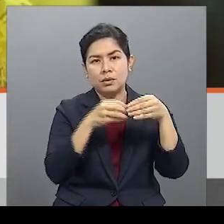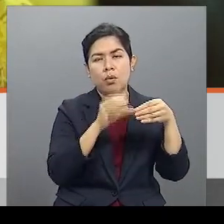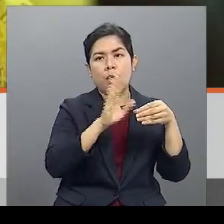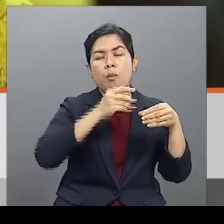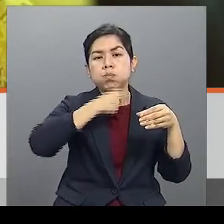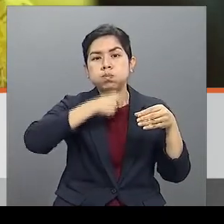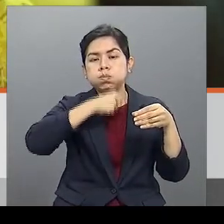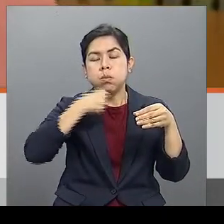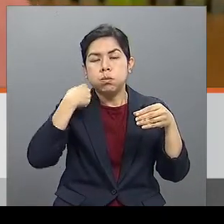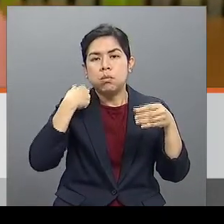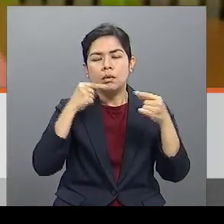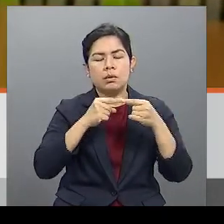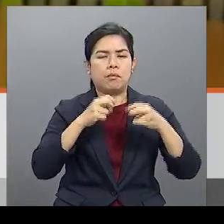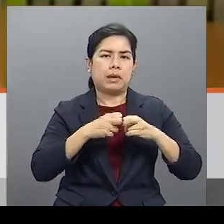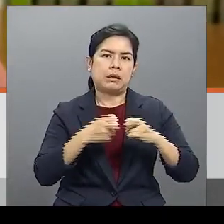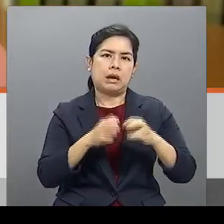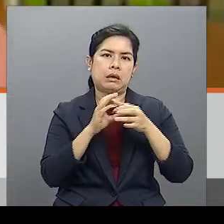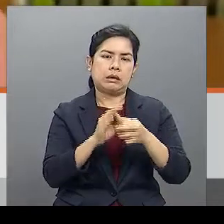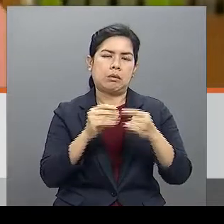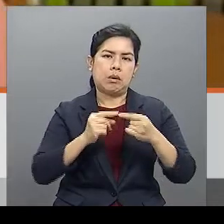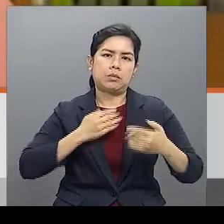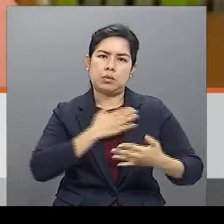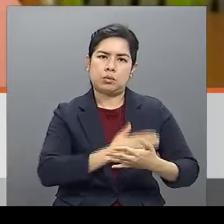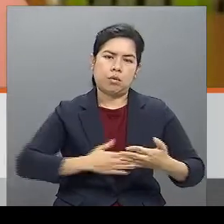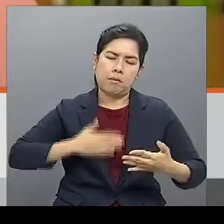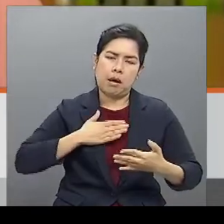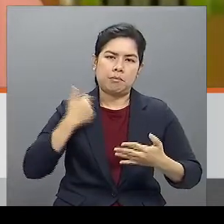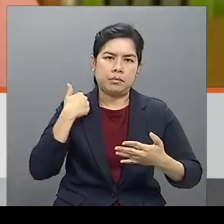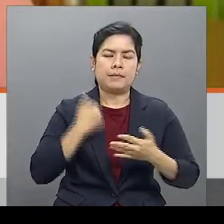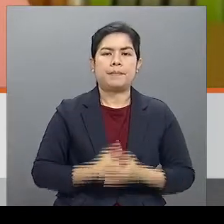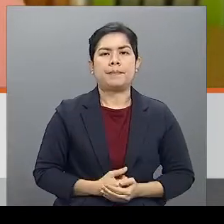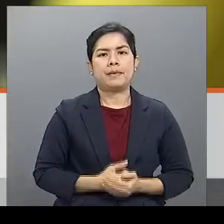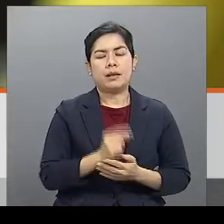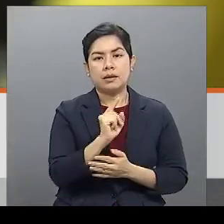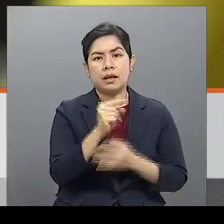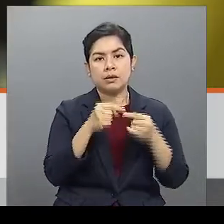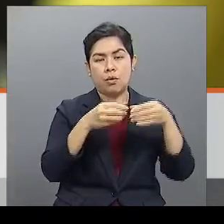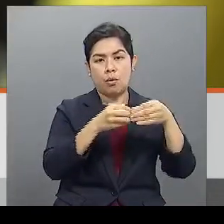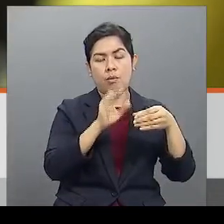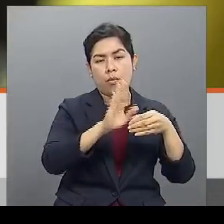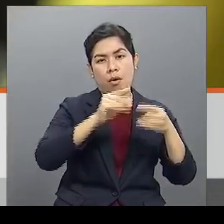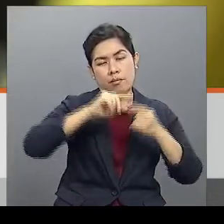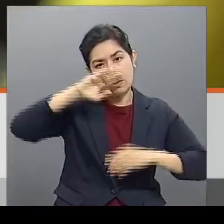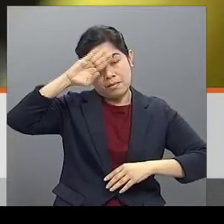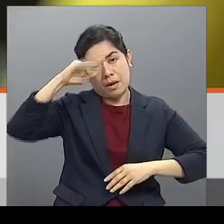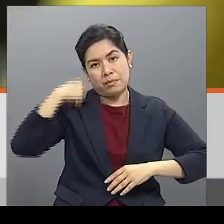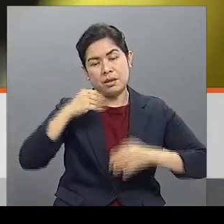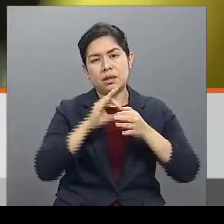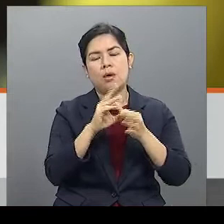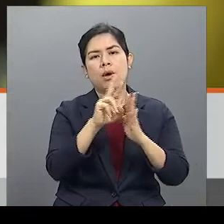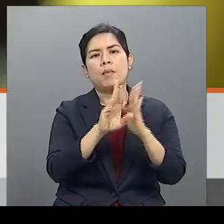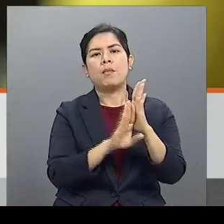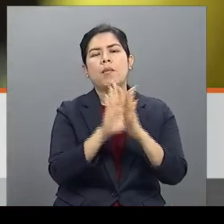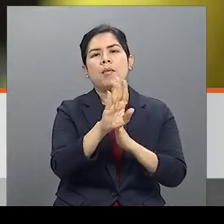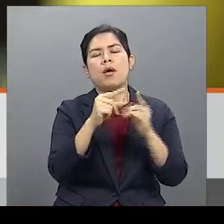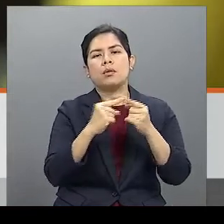ผลกระทบหากมีฝุ่นควันสะสมจำนวนมากโดยเฉพาะกลุ่มผู้ป่วยระบบทางเดินหายใจที่ต้องดูแลเป็นพิเศษทำให้ต้